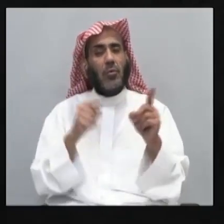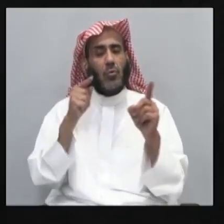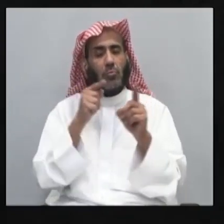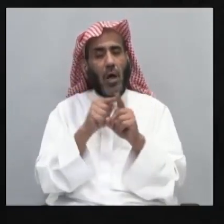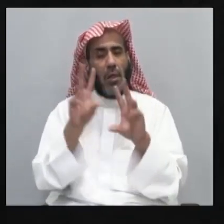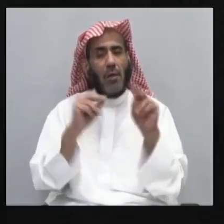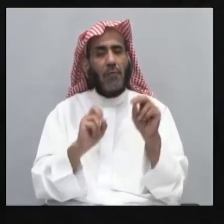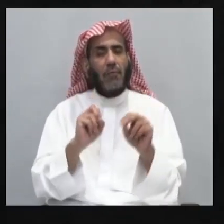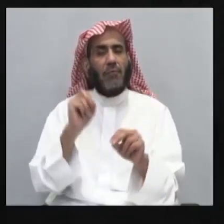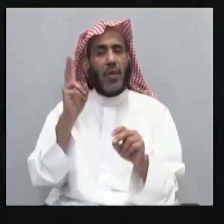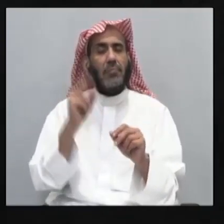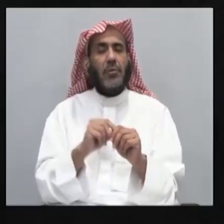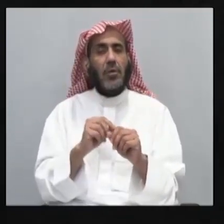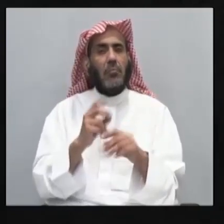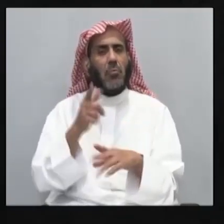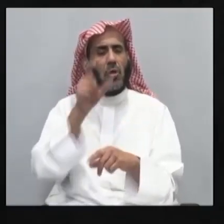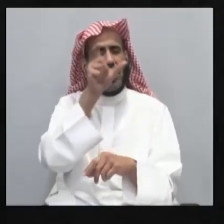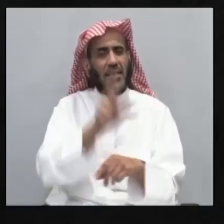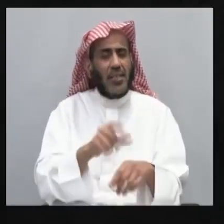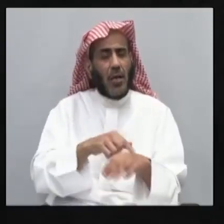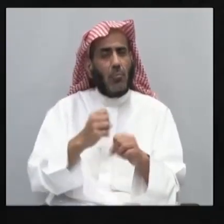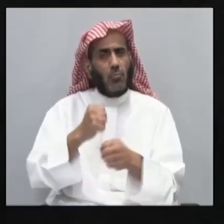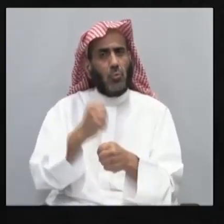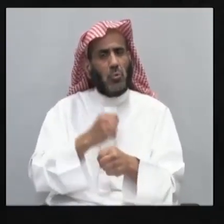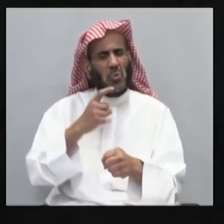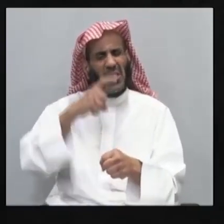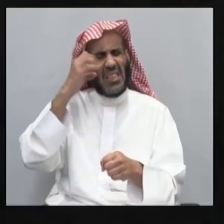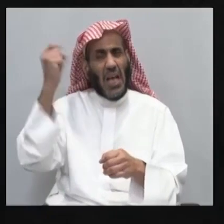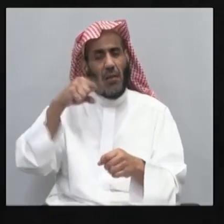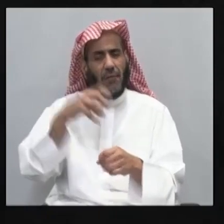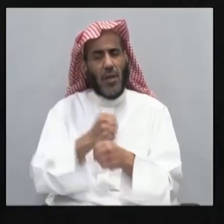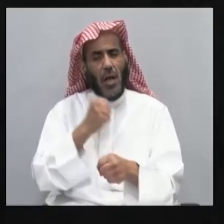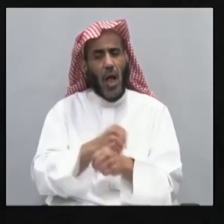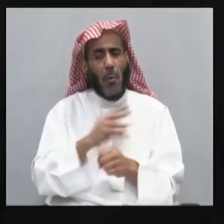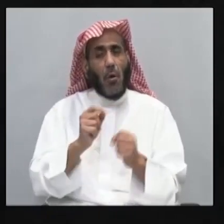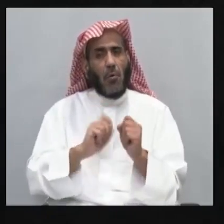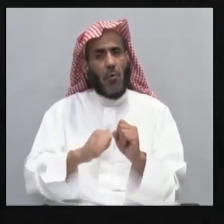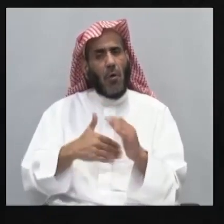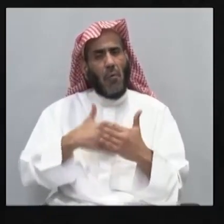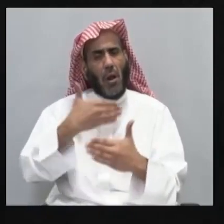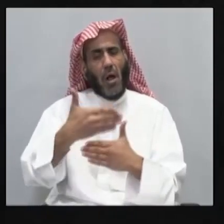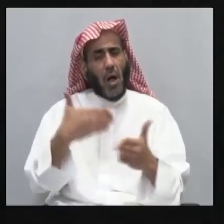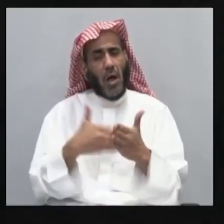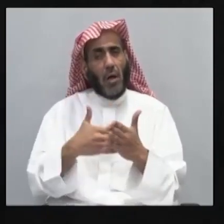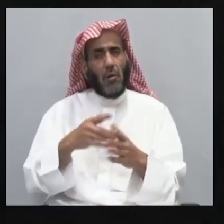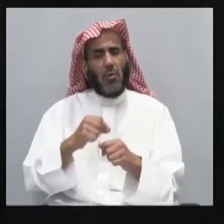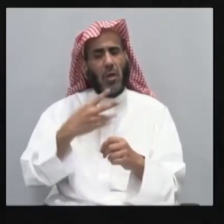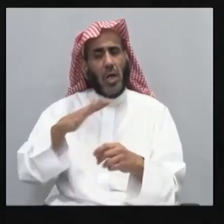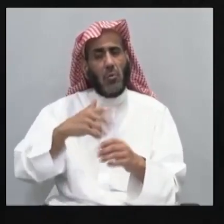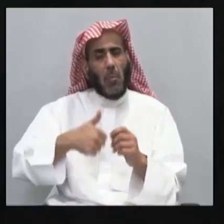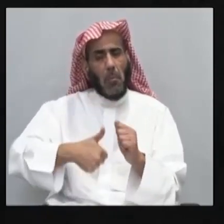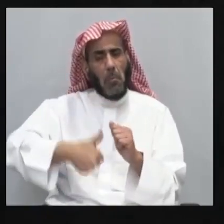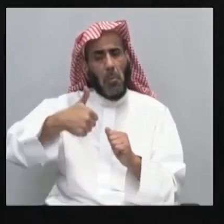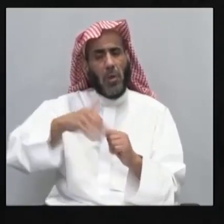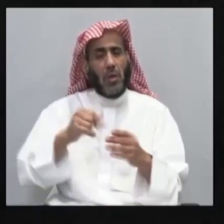بها هذه الفكره انه اذا اجتهد الانسان في عمله فالنتائج لا شك انها محموده وايضا ملموسه قد تغير هذا